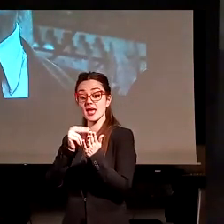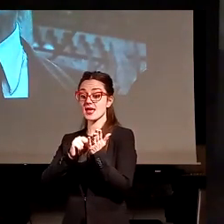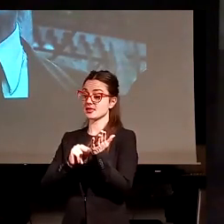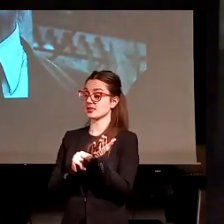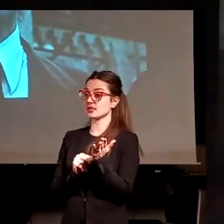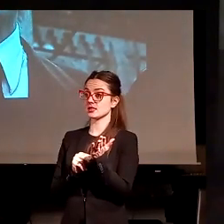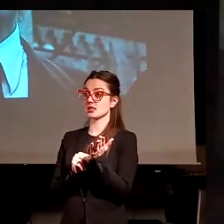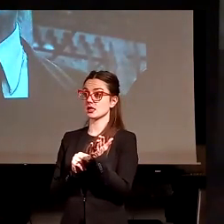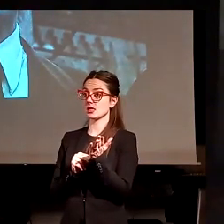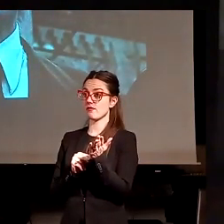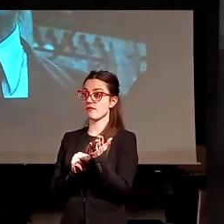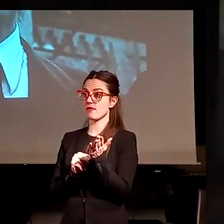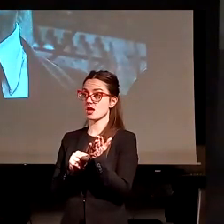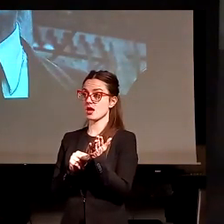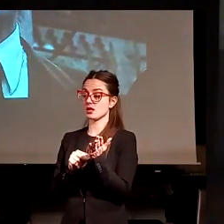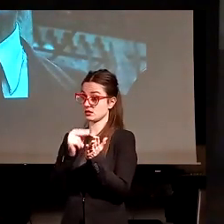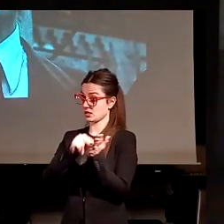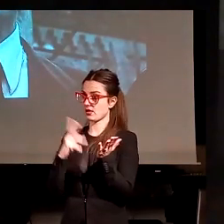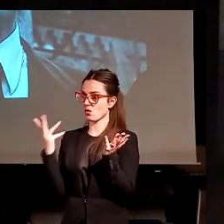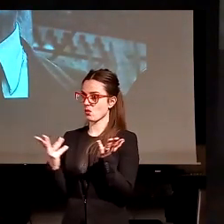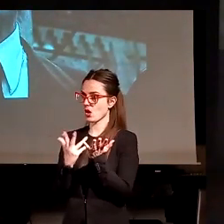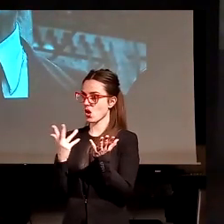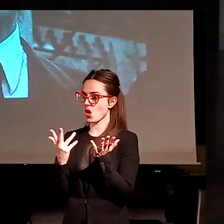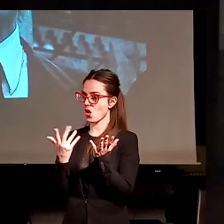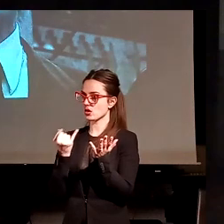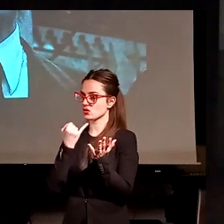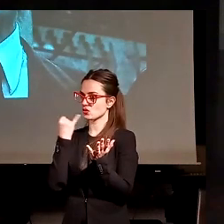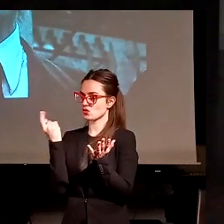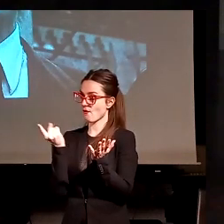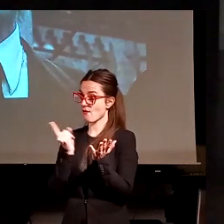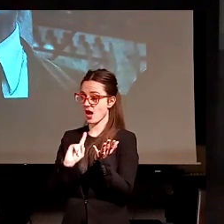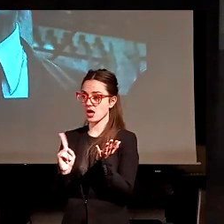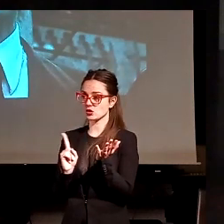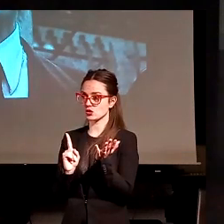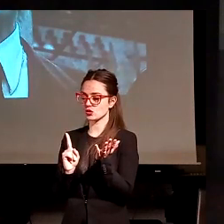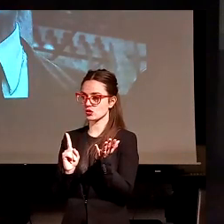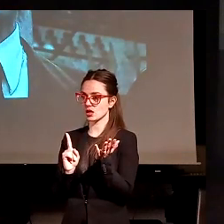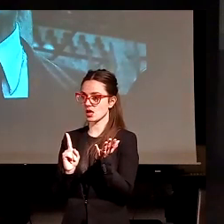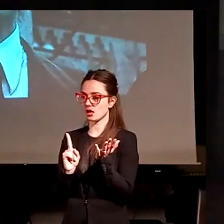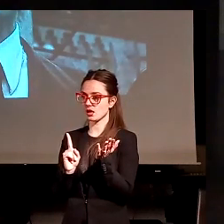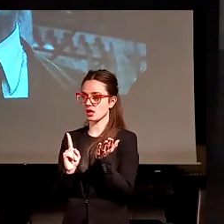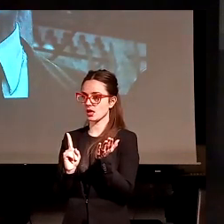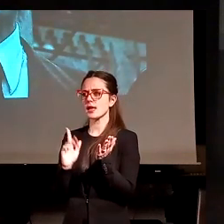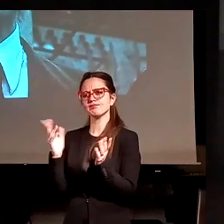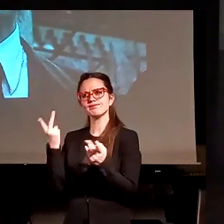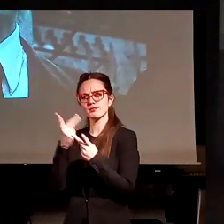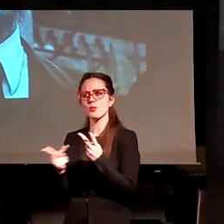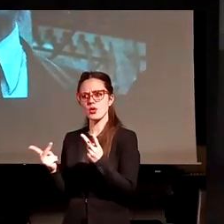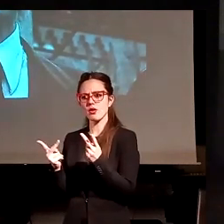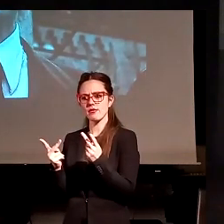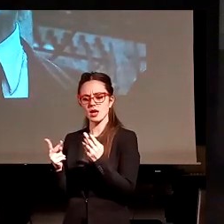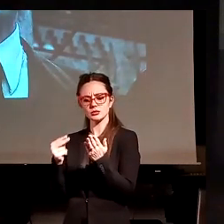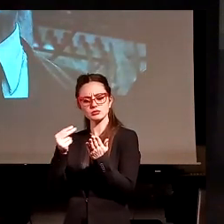non facili oggi possiamo immaginarci un racconto così complesso come toulon